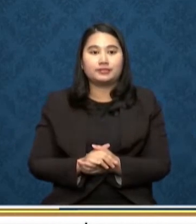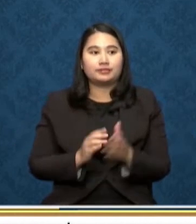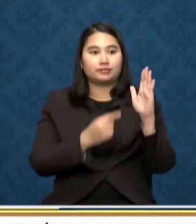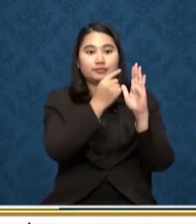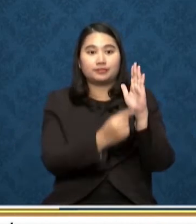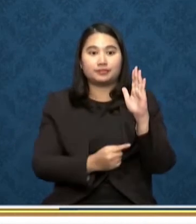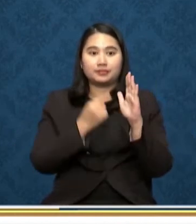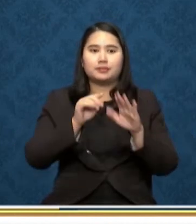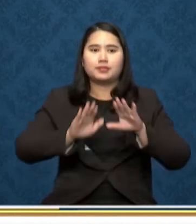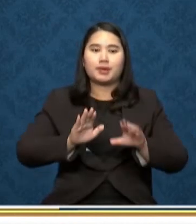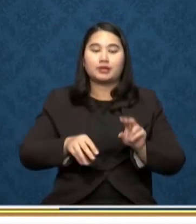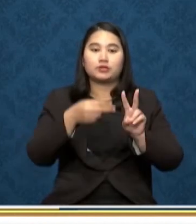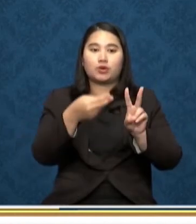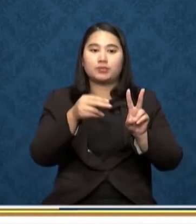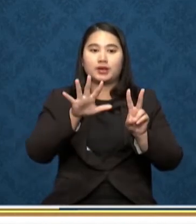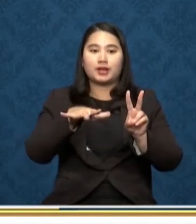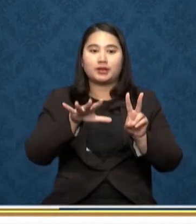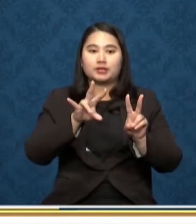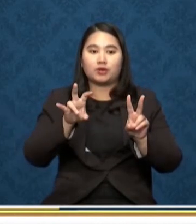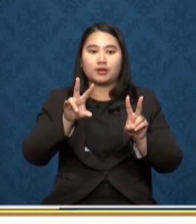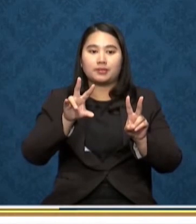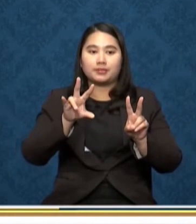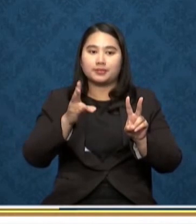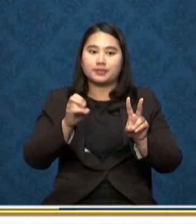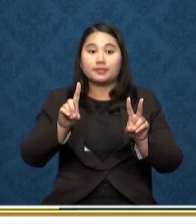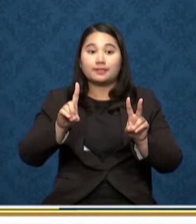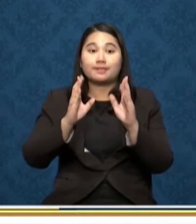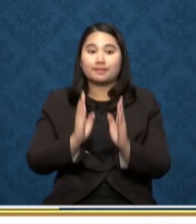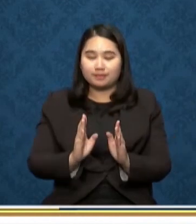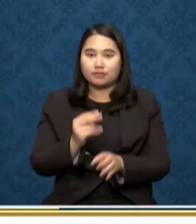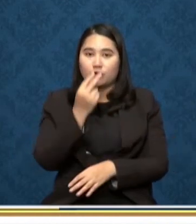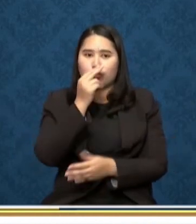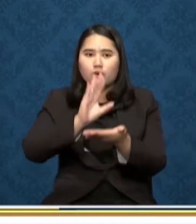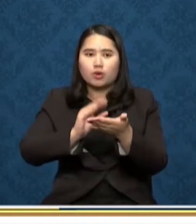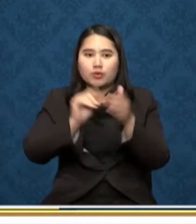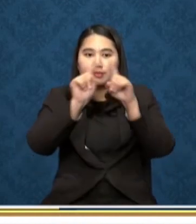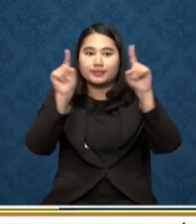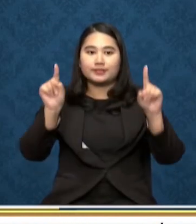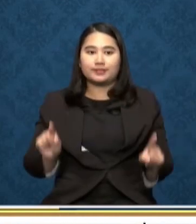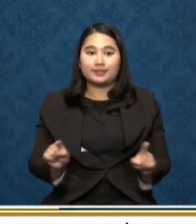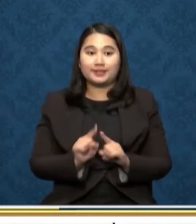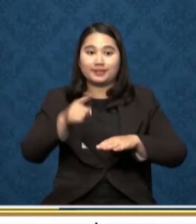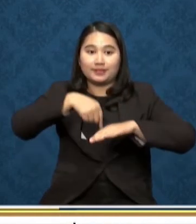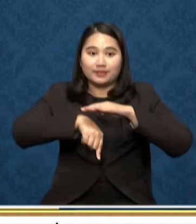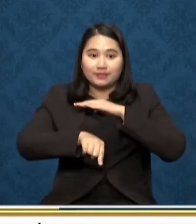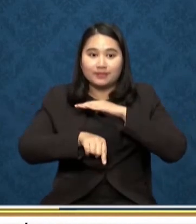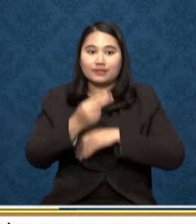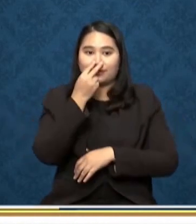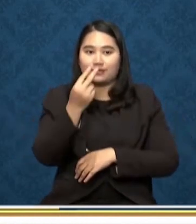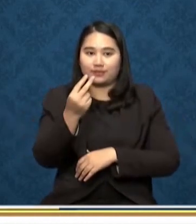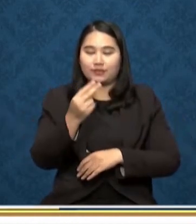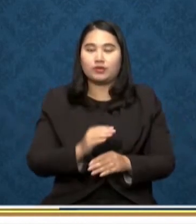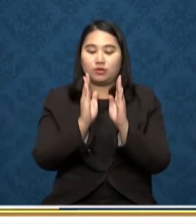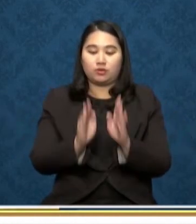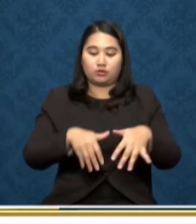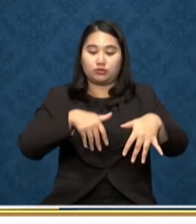เกี่887 คนถ้าท่าน เห็ข้มูลเฉิงด้มาอีกผ